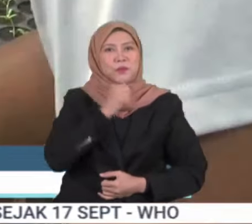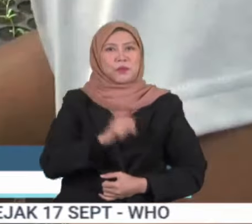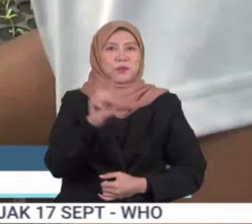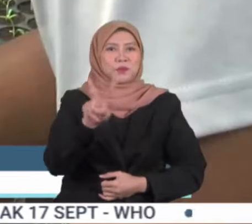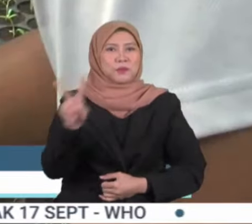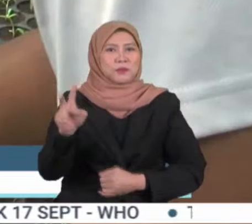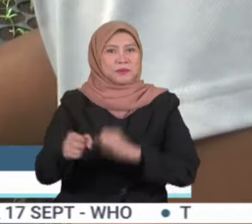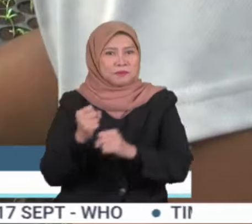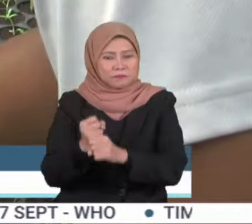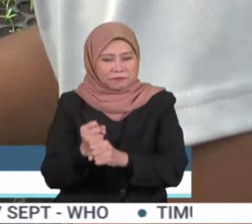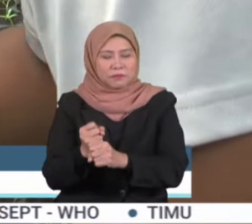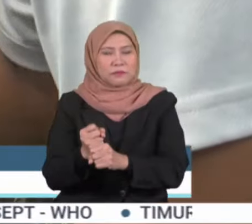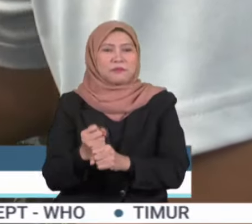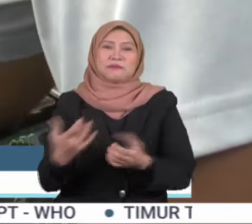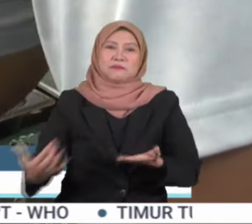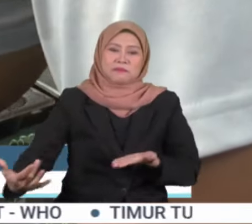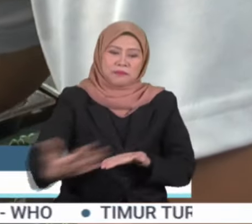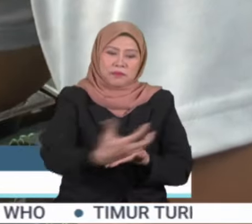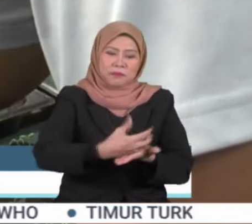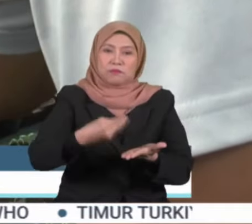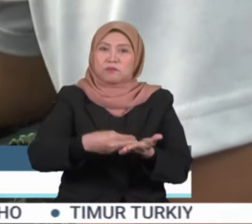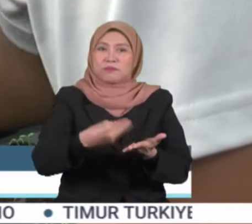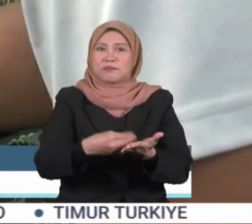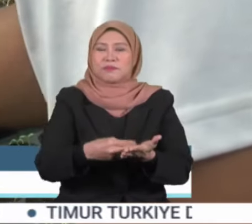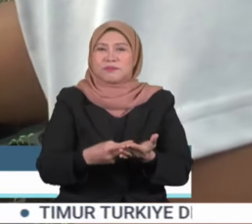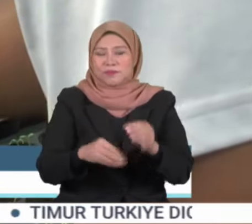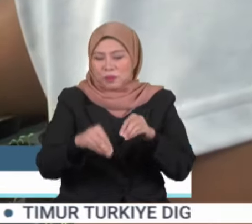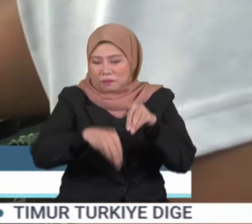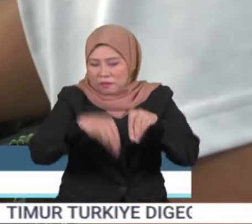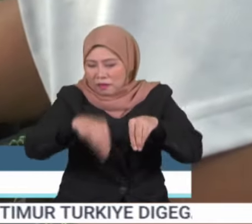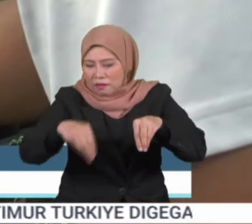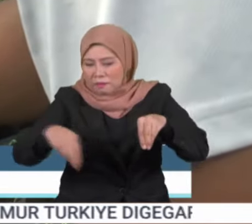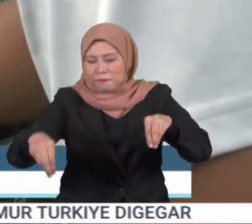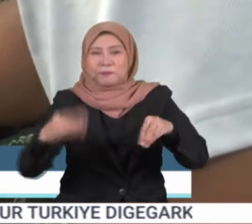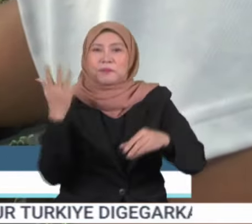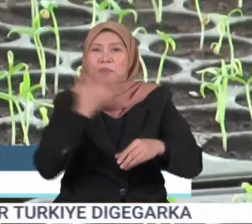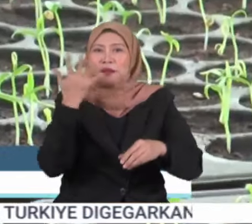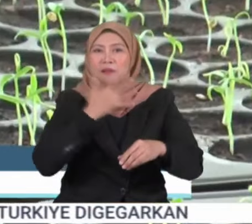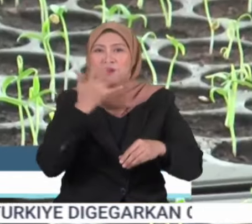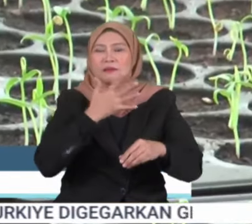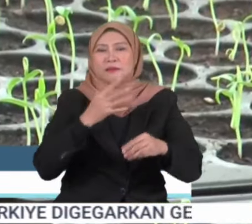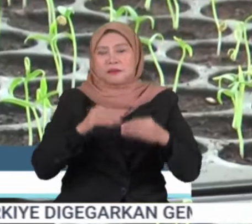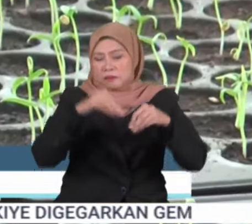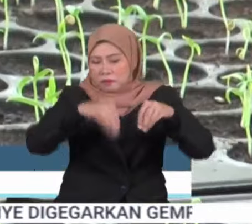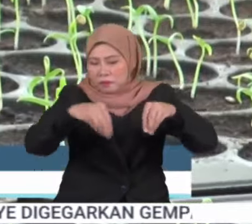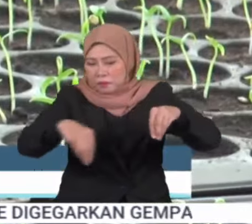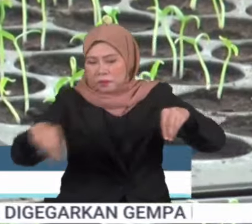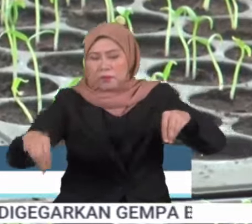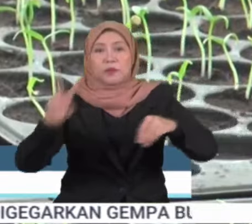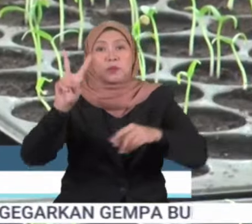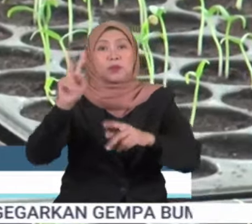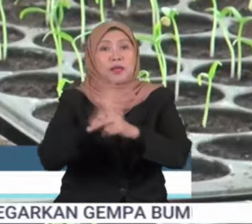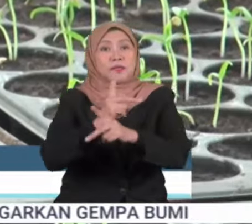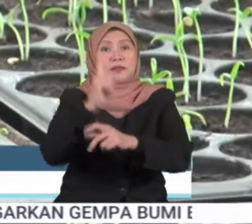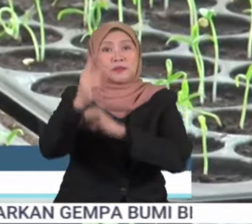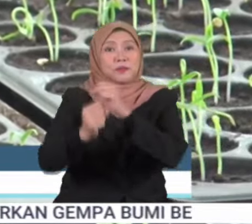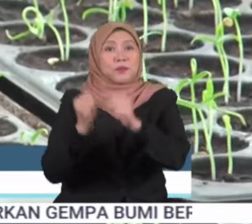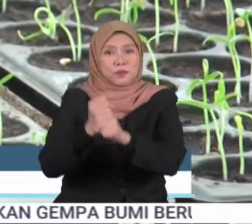22 tahun kini meraih pendapatan menerusi tanaman cili dengan anggaran tuayan 2 kali